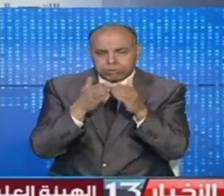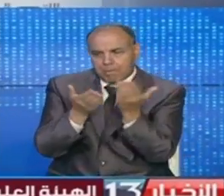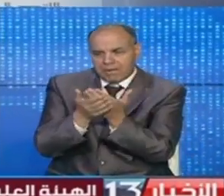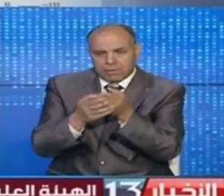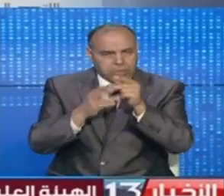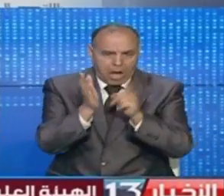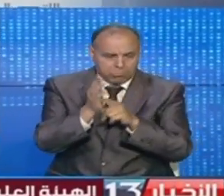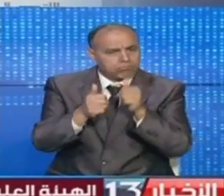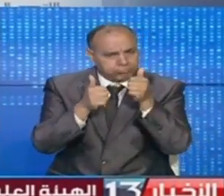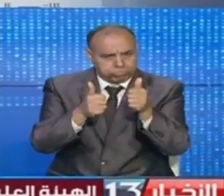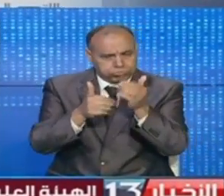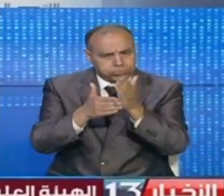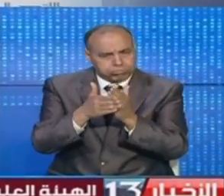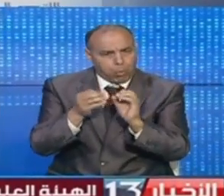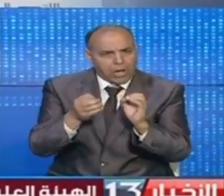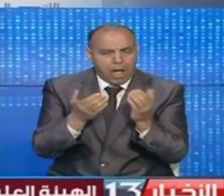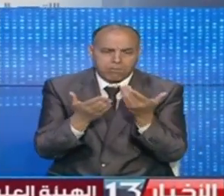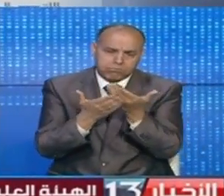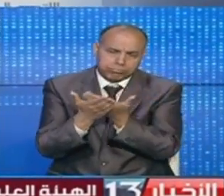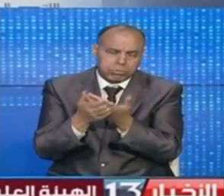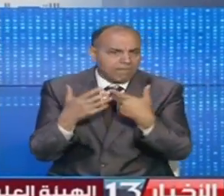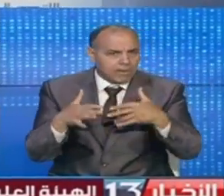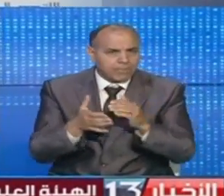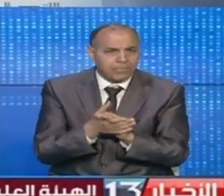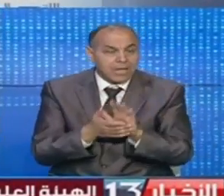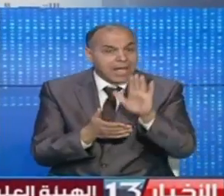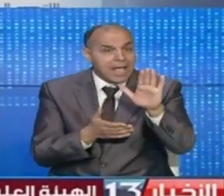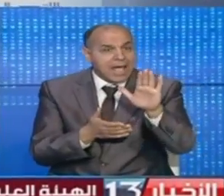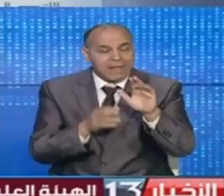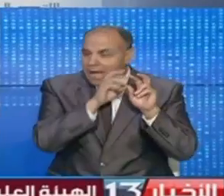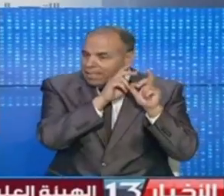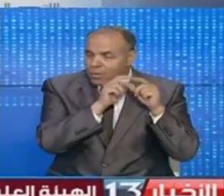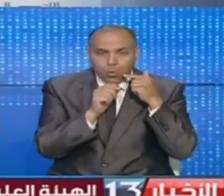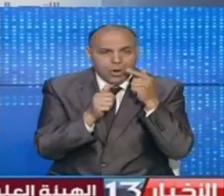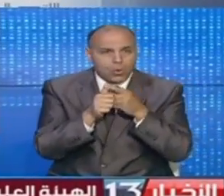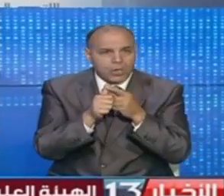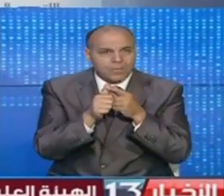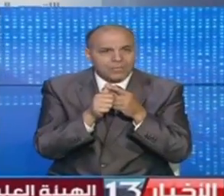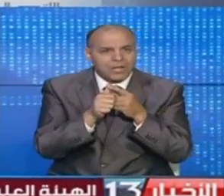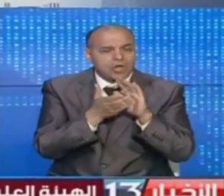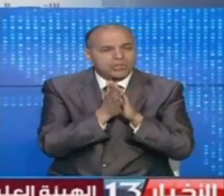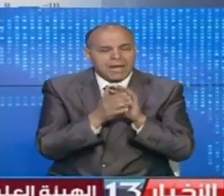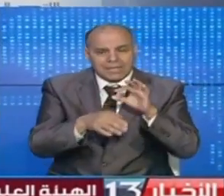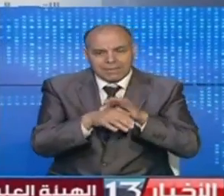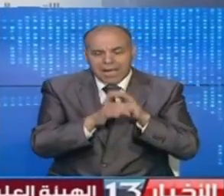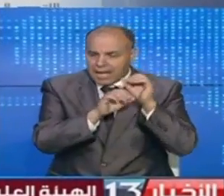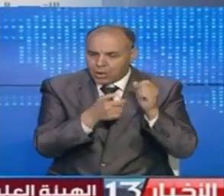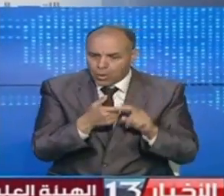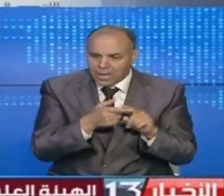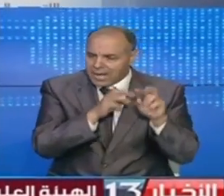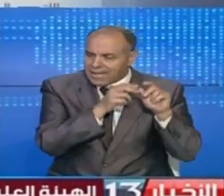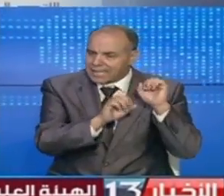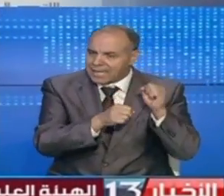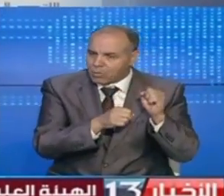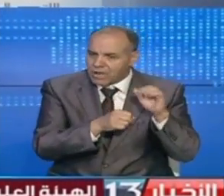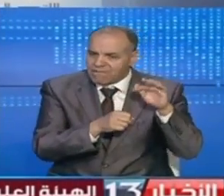ملفاتها للشروط والمعايير المطلوبة وفق بلاغ الهيئة. هذه القنوات الإذاعية هي الجمعية الطبية بالقيروان، إذاعة